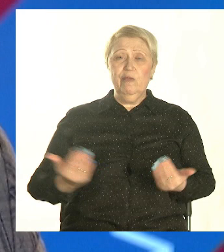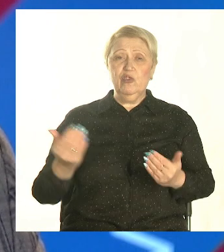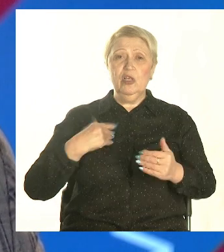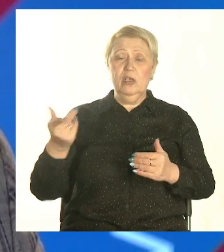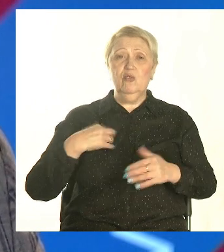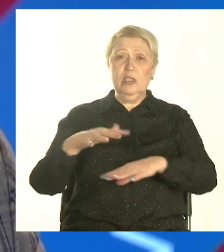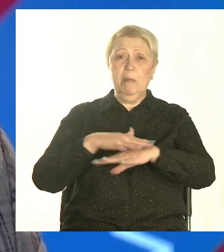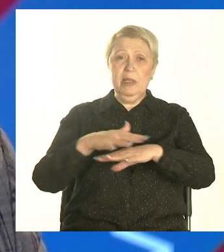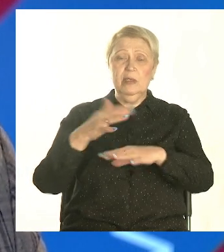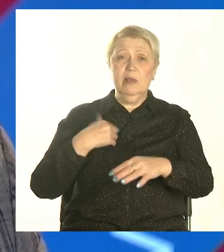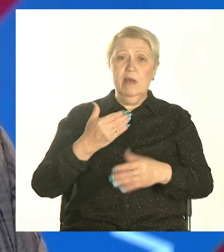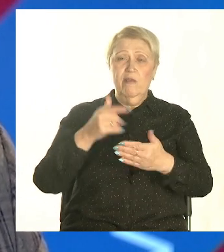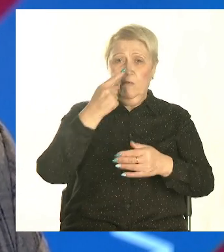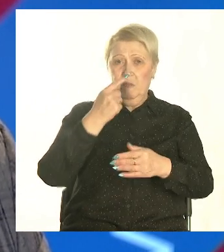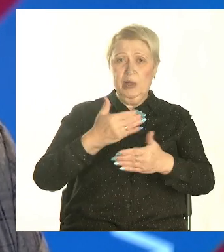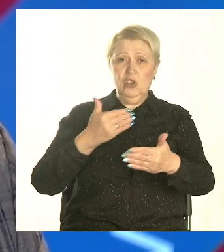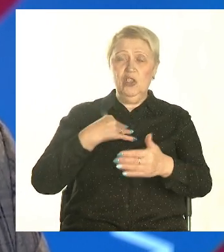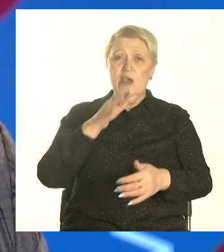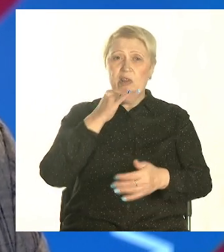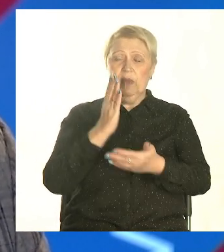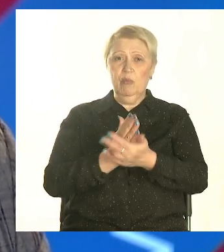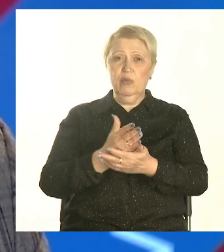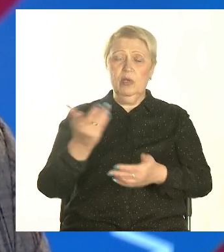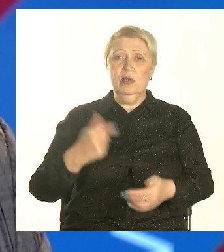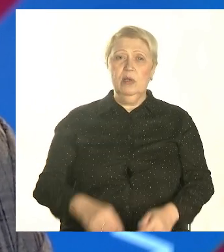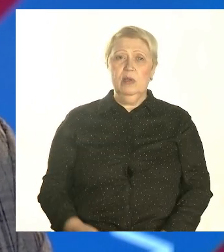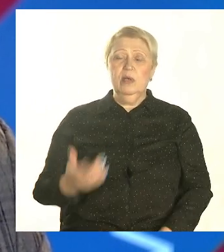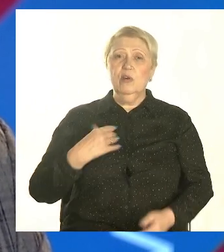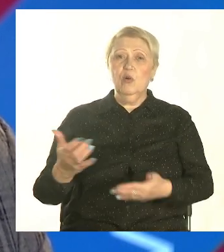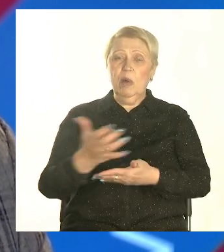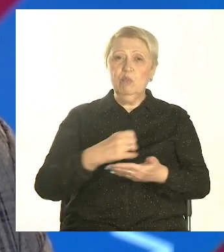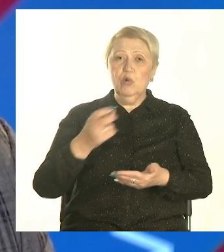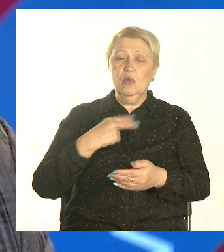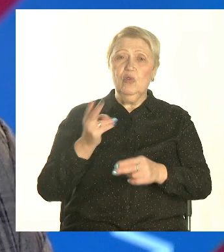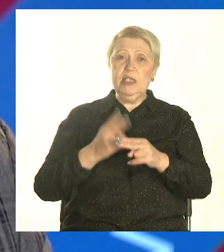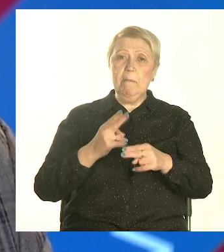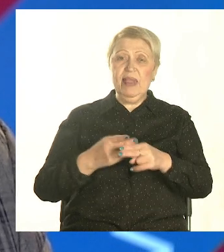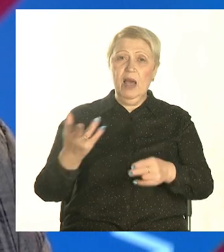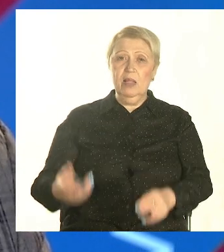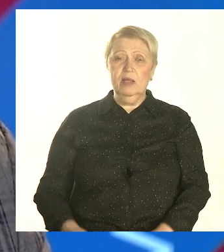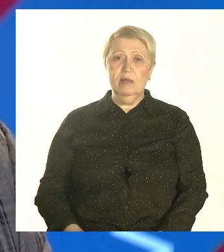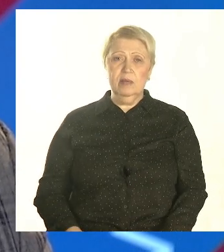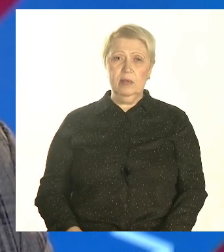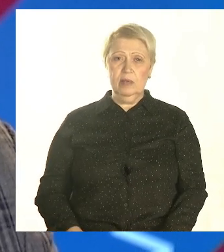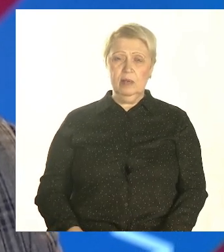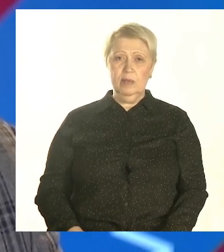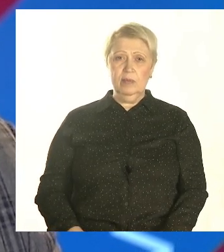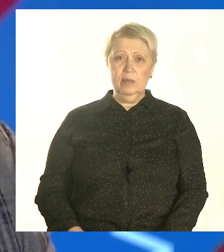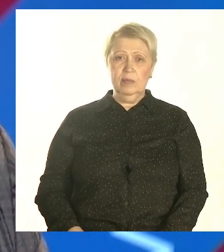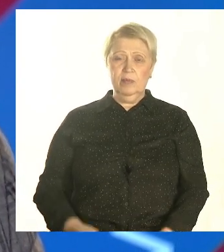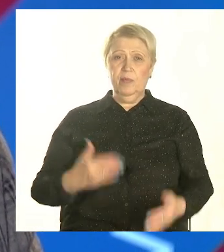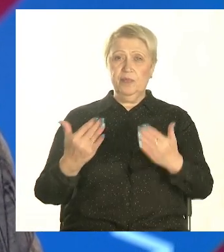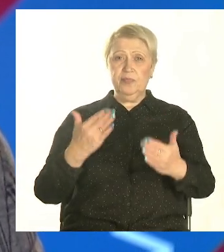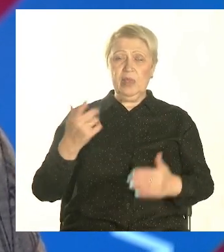ближайшее время может быть рассмотрен вариант по сбору металла. То есть, и